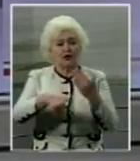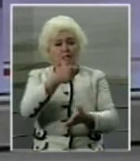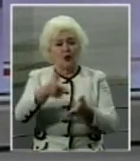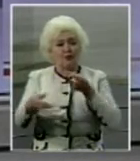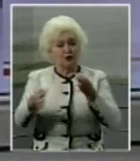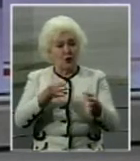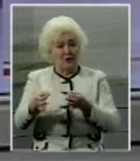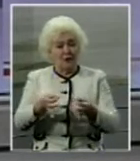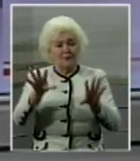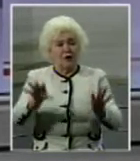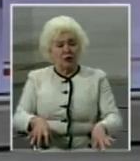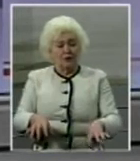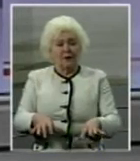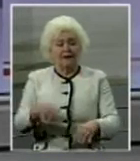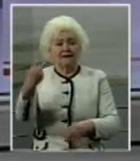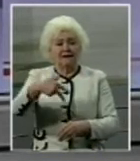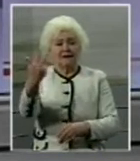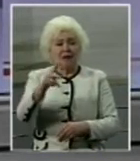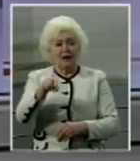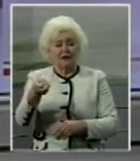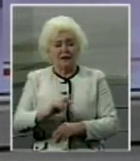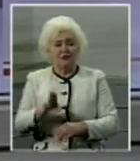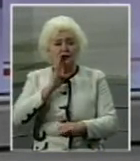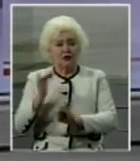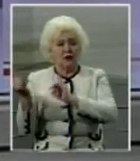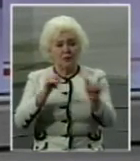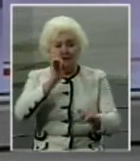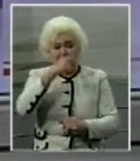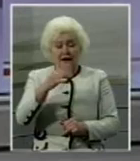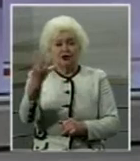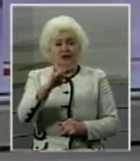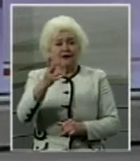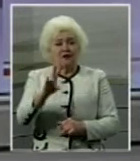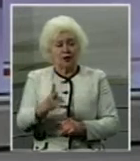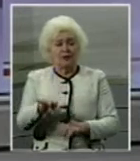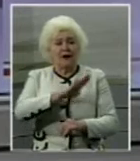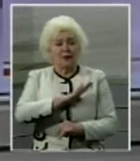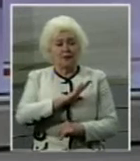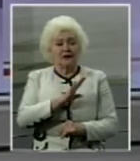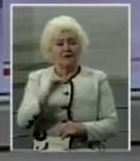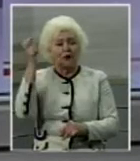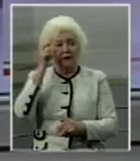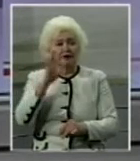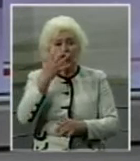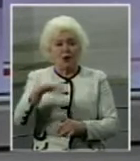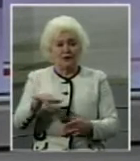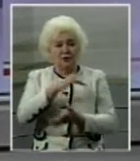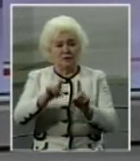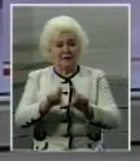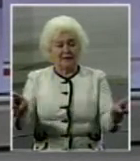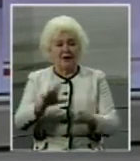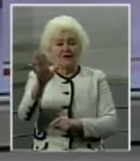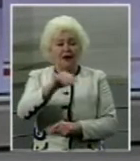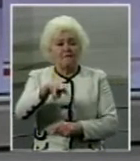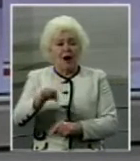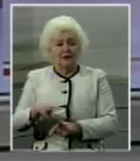голови. 31 липня жінку облили сичаною кислотою. 4 листопада вона померла в київському опіковому центрі. Владиславу